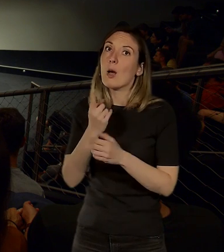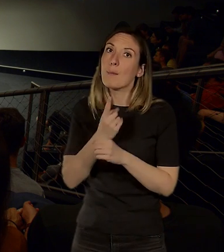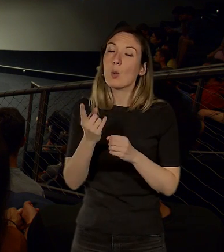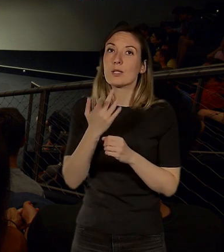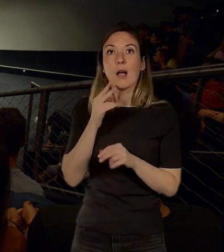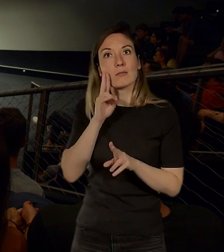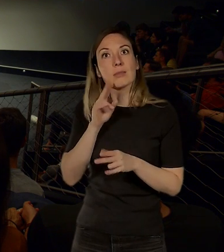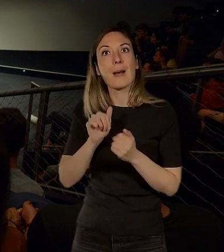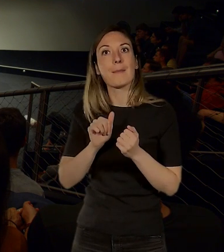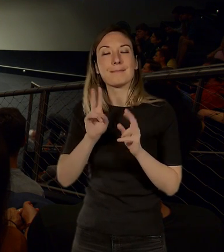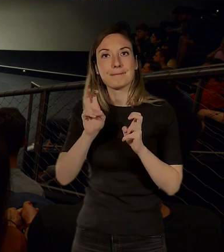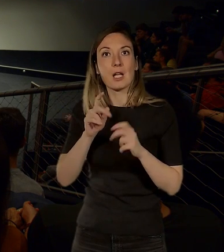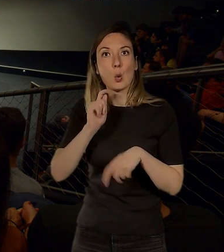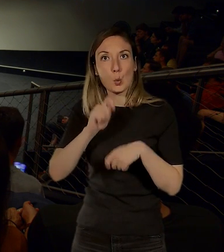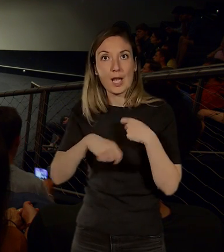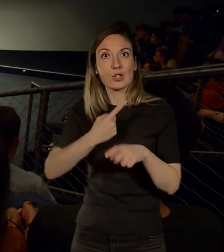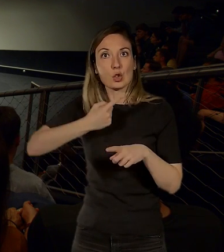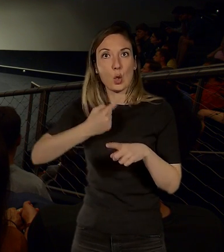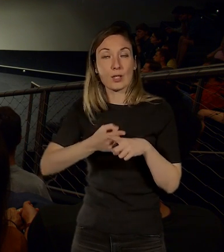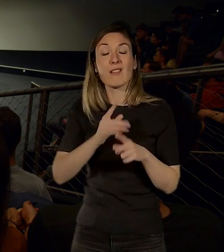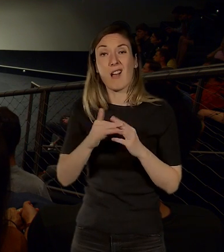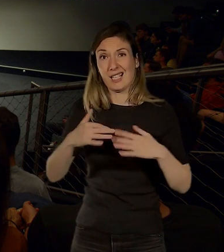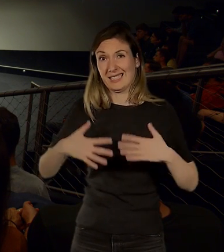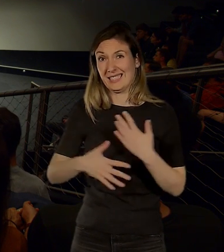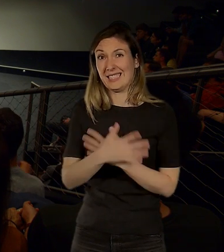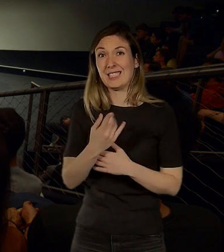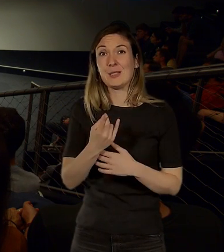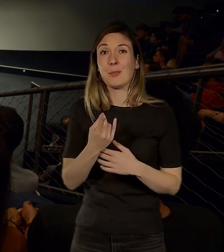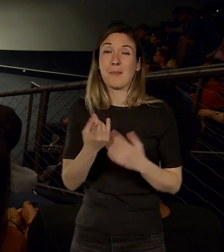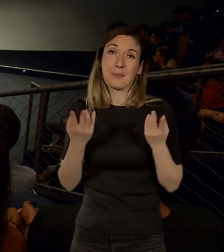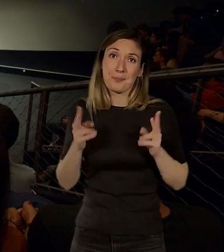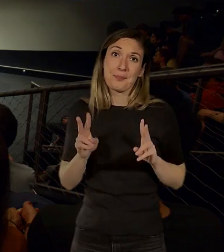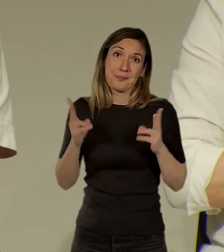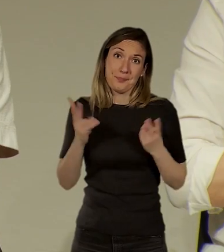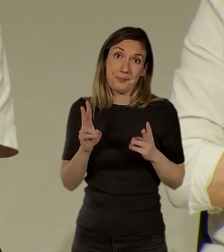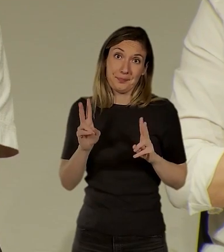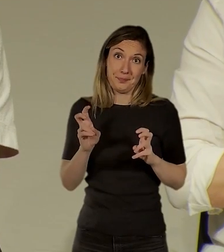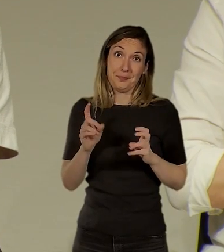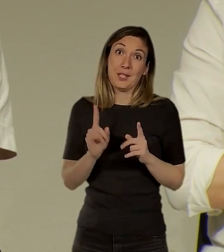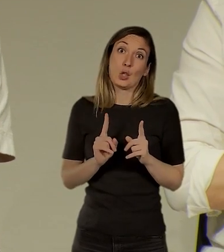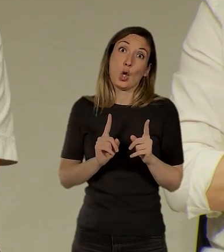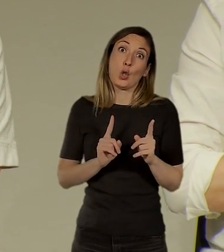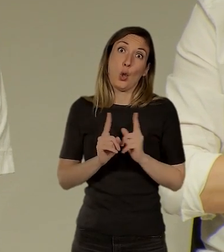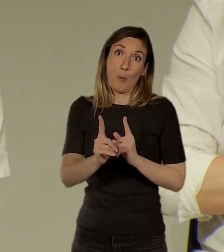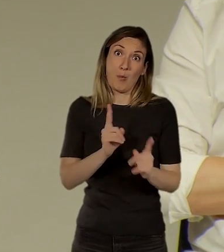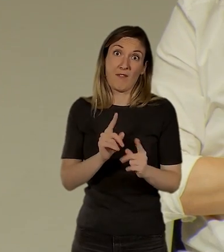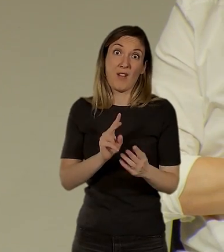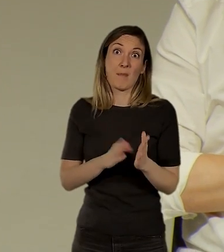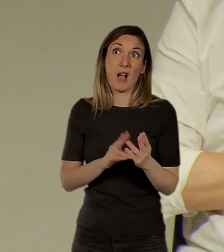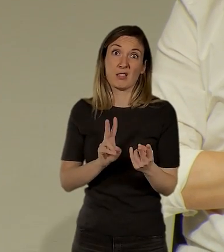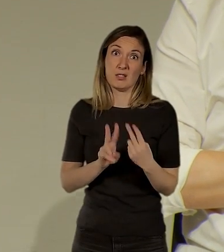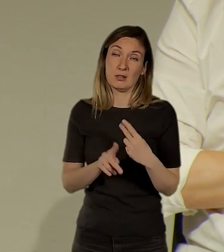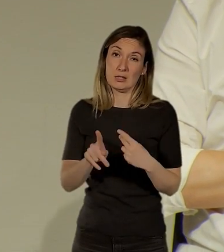tak vlastně my vnímáme, že tady tahle dopravní infrastruktura byť možná nejdřív působí jako takový velký zlo, který